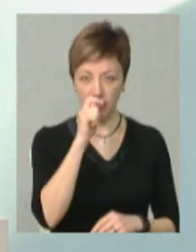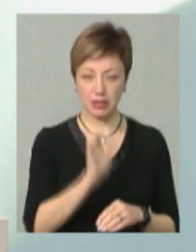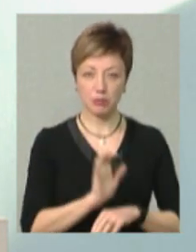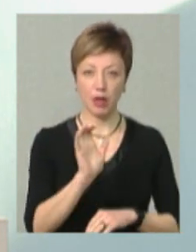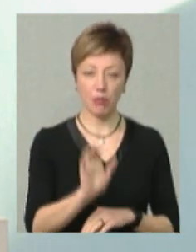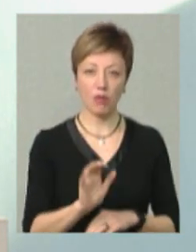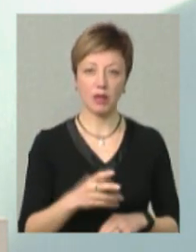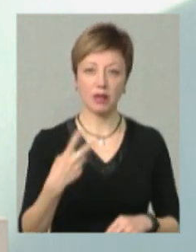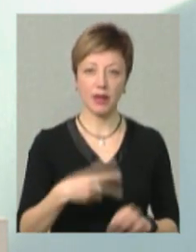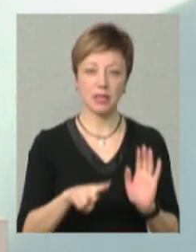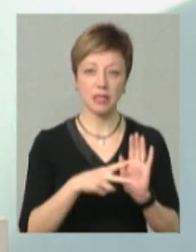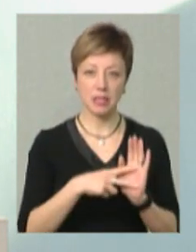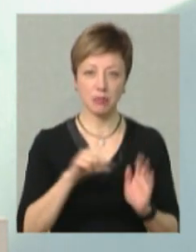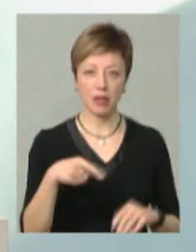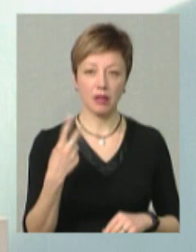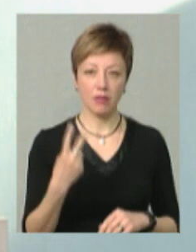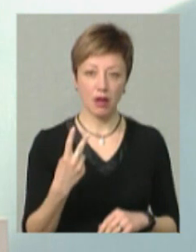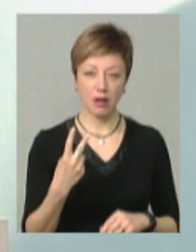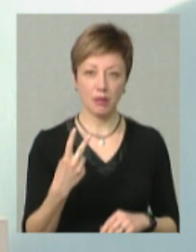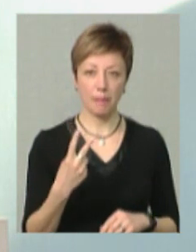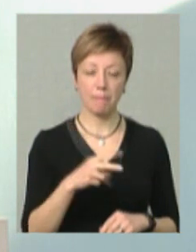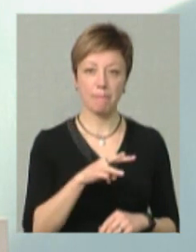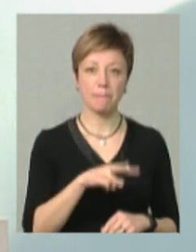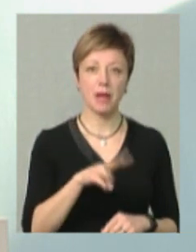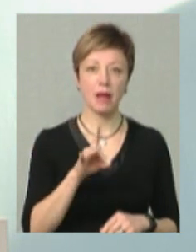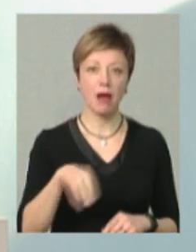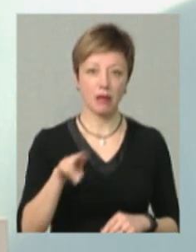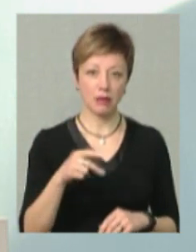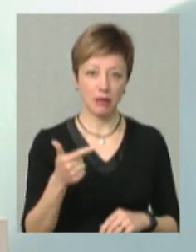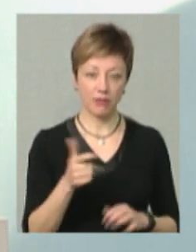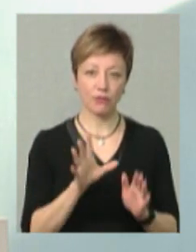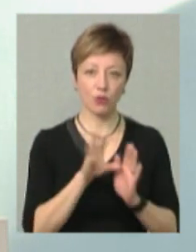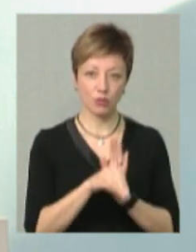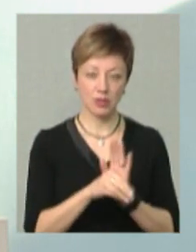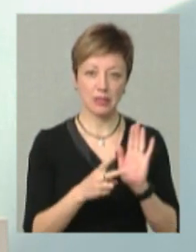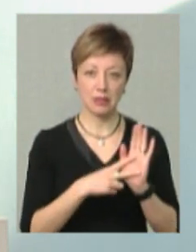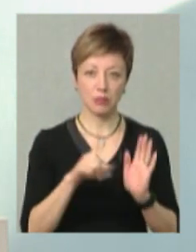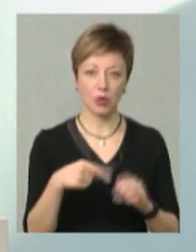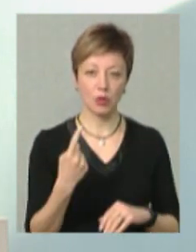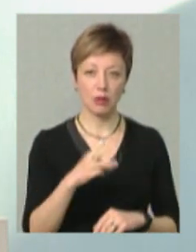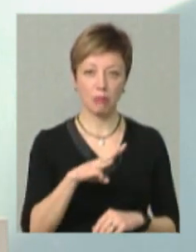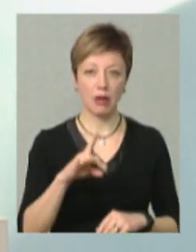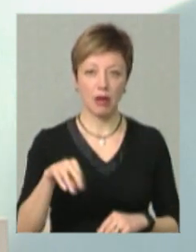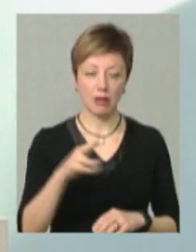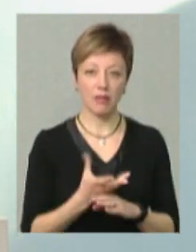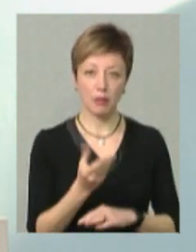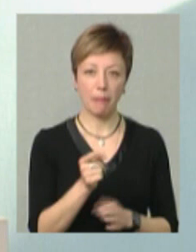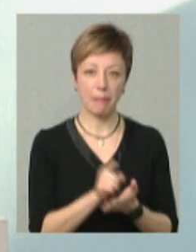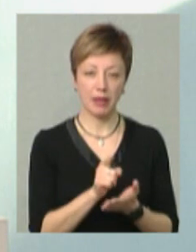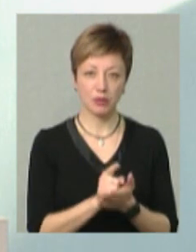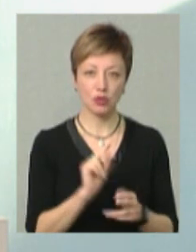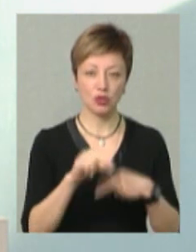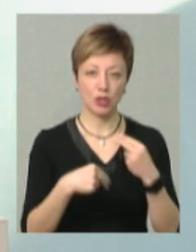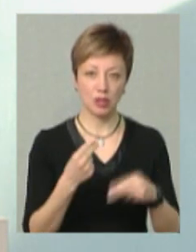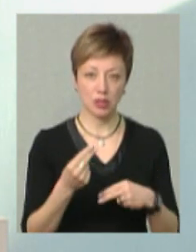спрямовано 27,2 мільярда гривень, в тому числі 7,1 мільярда гривень на виплату пенсій